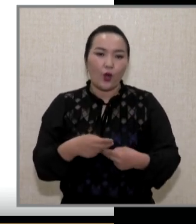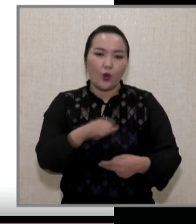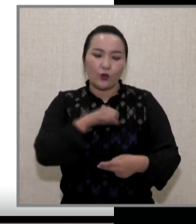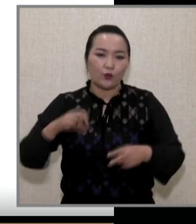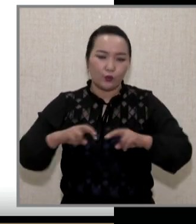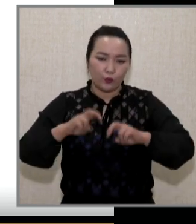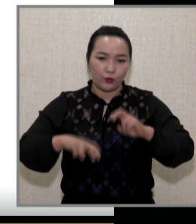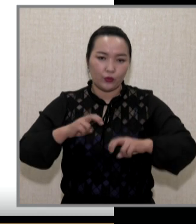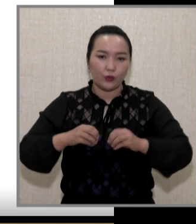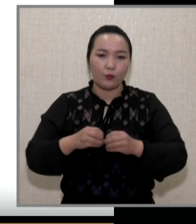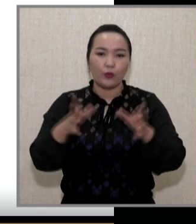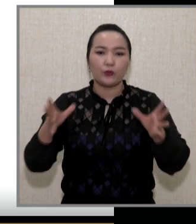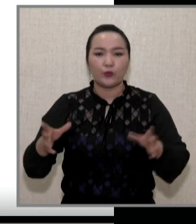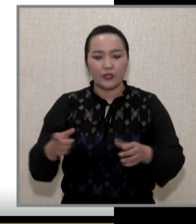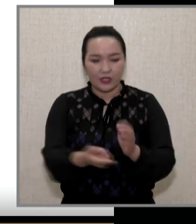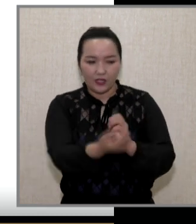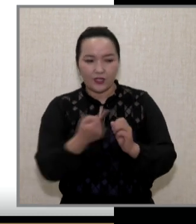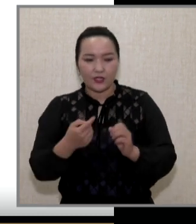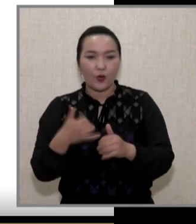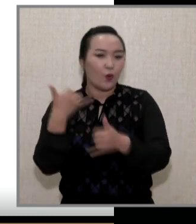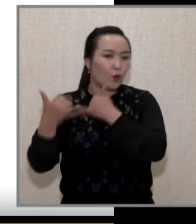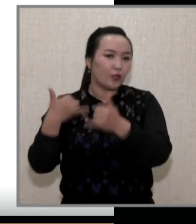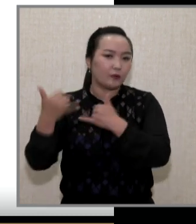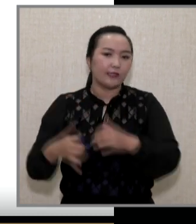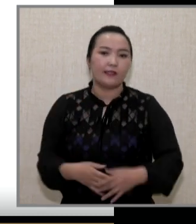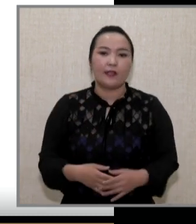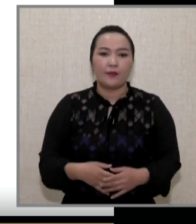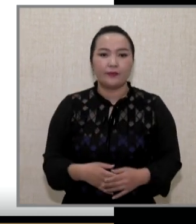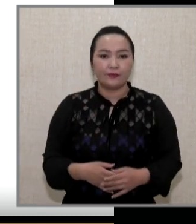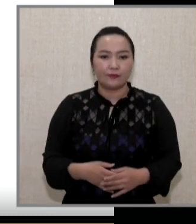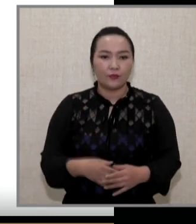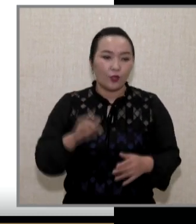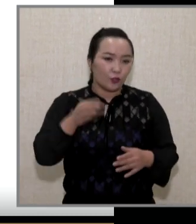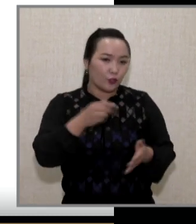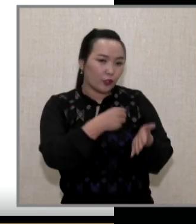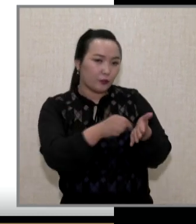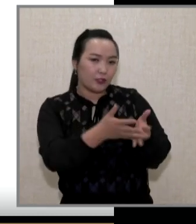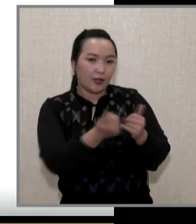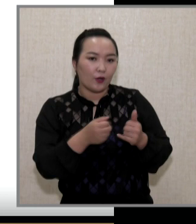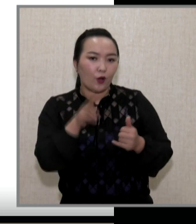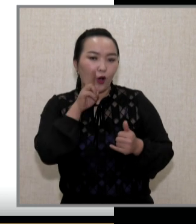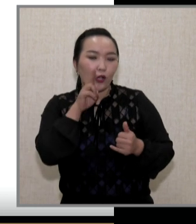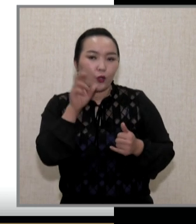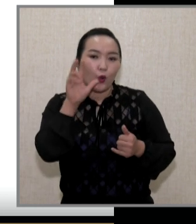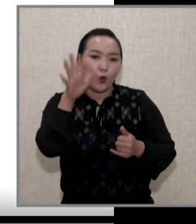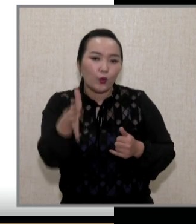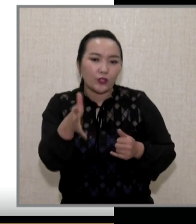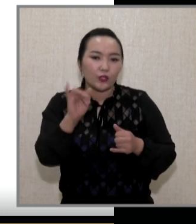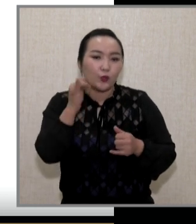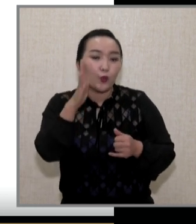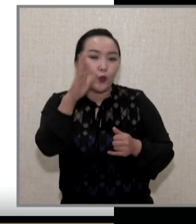хүнс гэж юу юм бэ? Тэгвэл хоол хүнс гэдэг маань хүний бие махбод зайлшгүй хэрэгтэй бодисуудыг зохистой хэмжээгээр